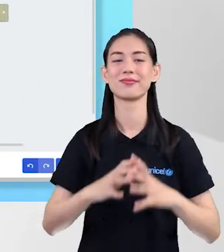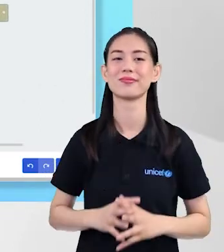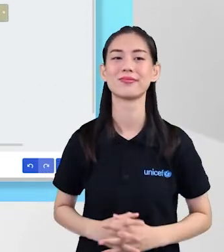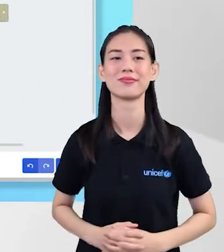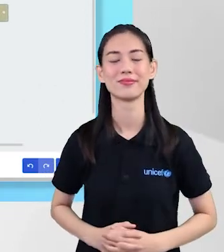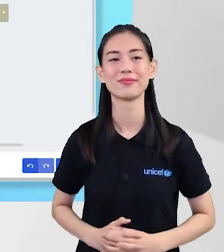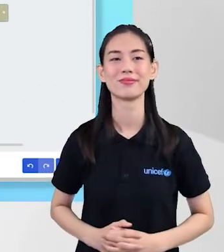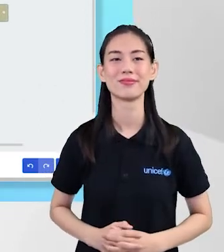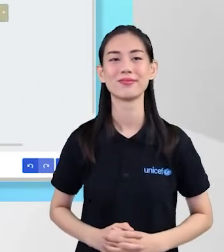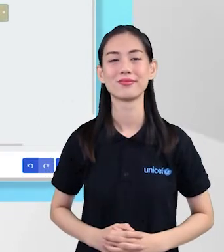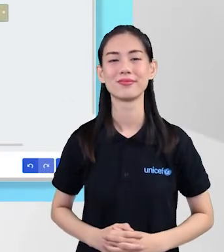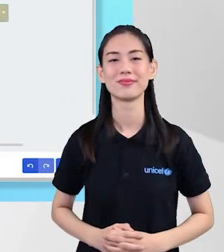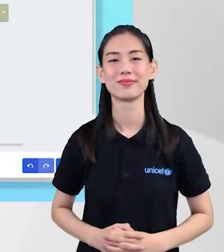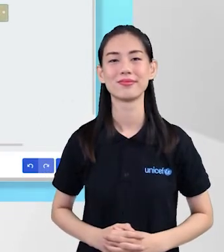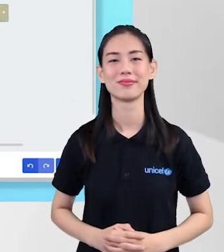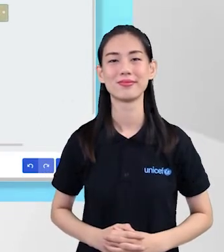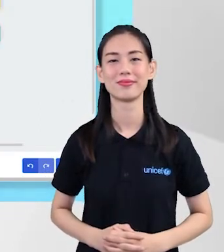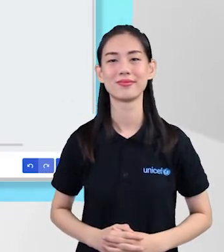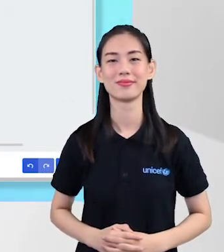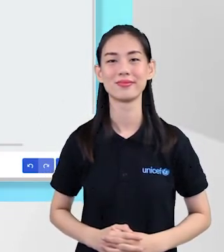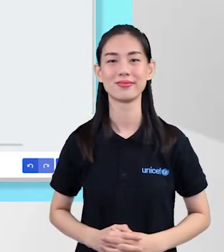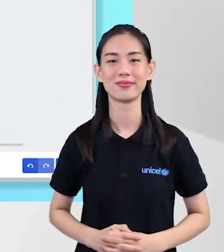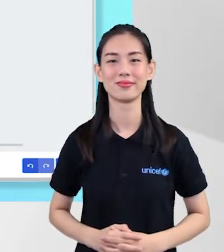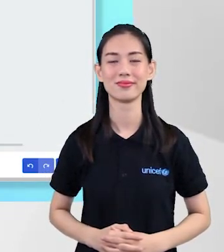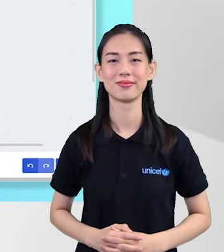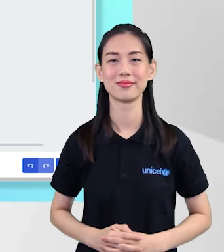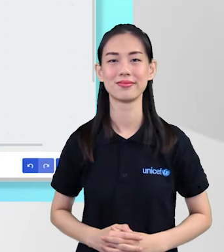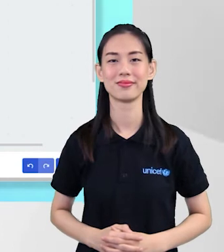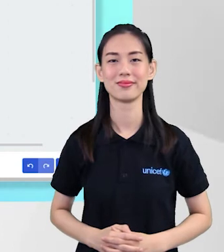untuk memastikan servo motor kita kembali ke posisi asal.